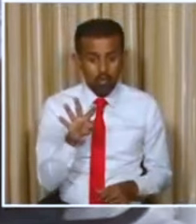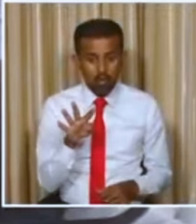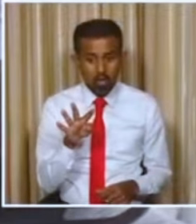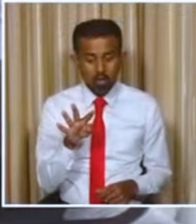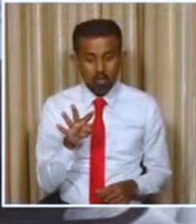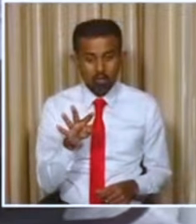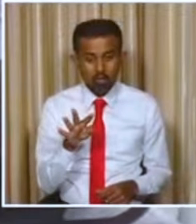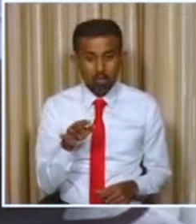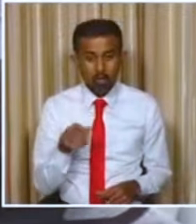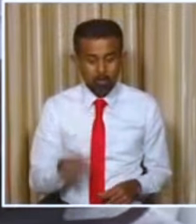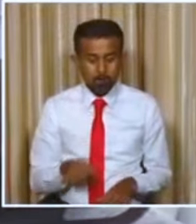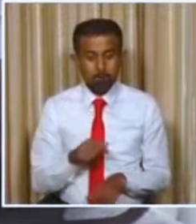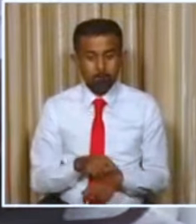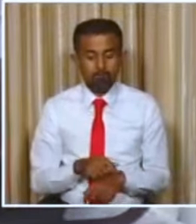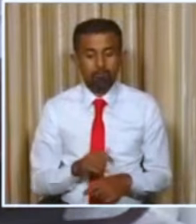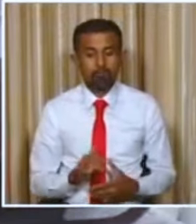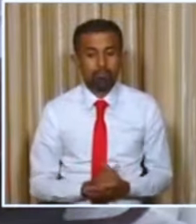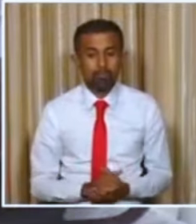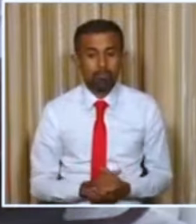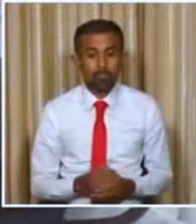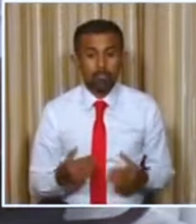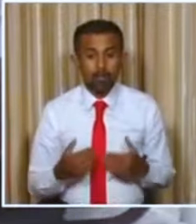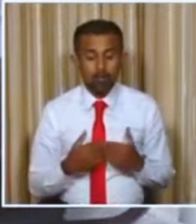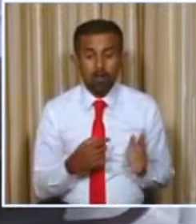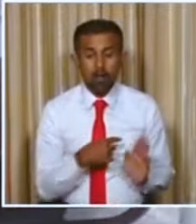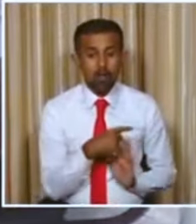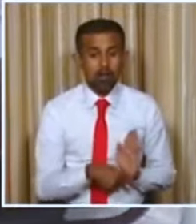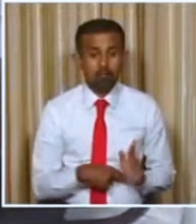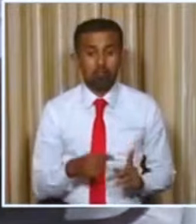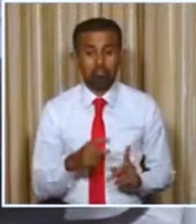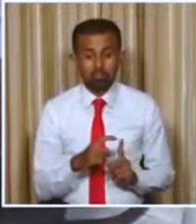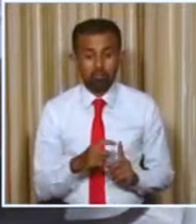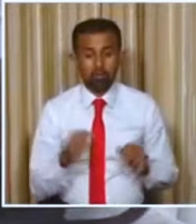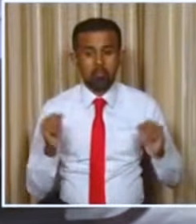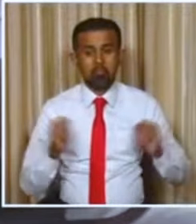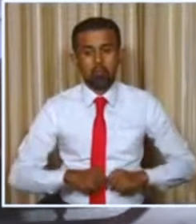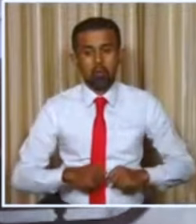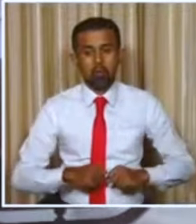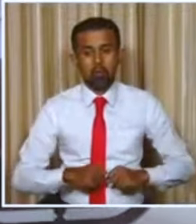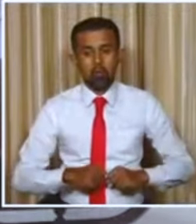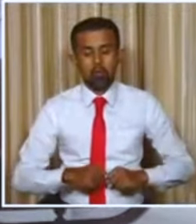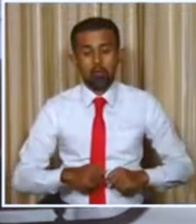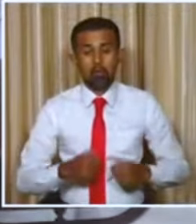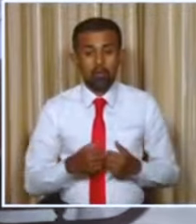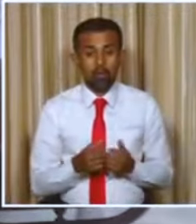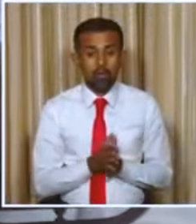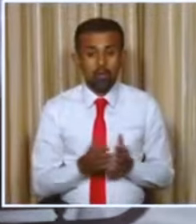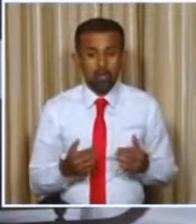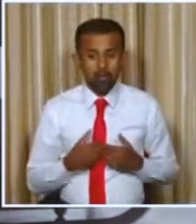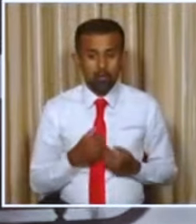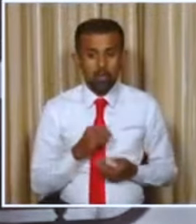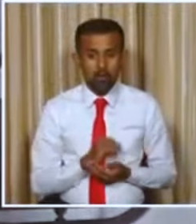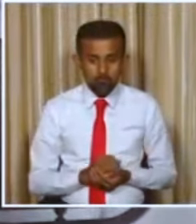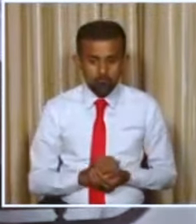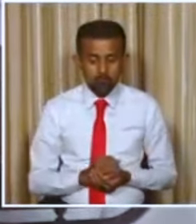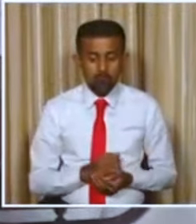உங்களுடைய தலைவர்களிடம் நேர்மை இல்லை; இரண்டாவது, இந்த தீவில் இருக்கக்கூடிய அனைத்து சமூகங்களையும் அரவணைத்து செல்லுகின்ற மனப்பான்மை உங்களிடம் இல்லை. ஆகவே